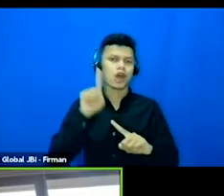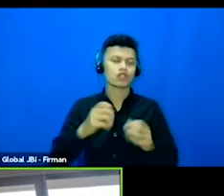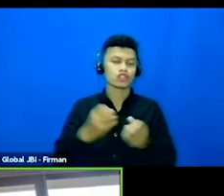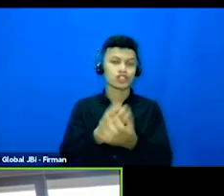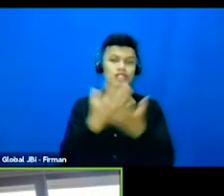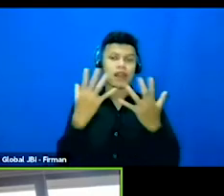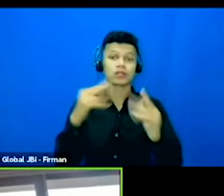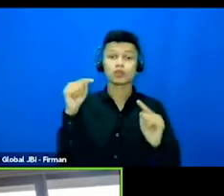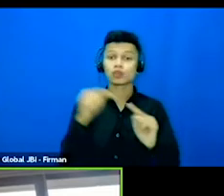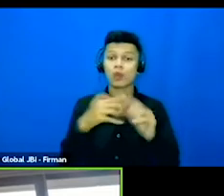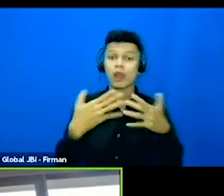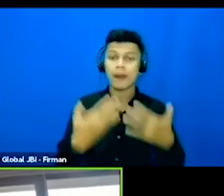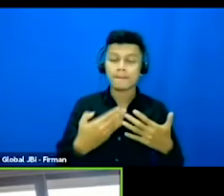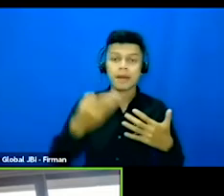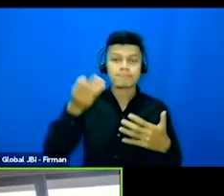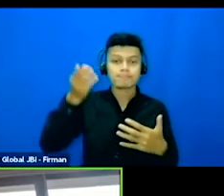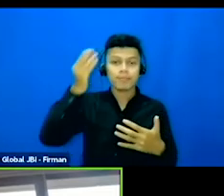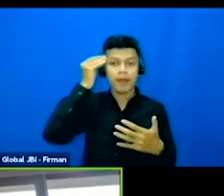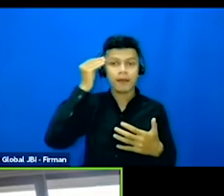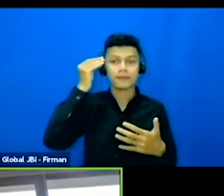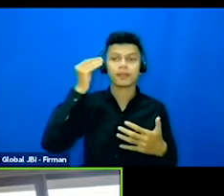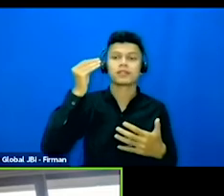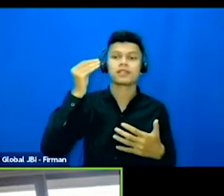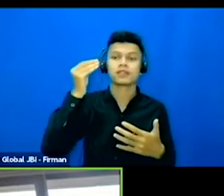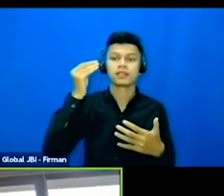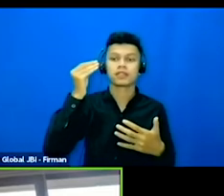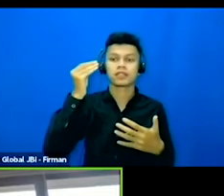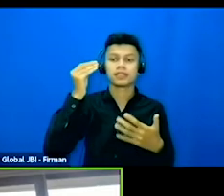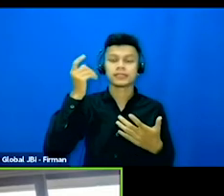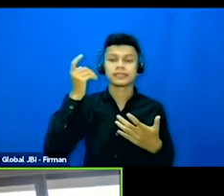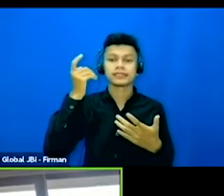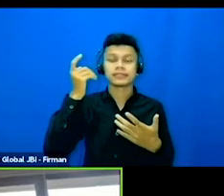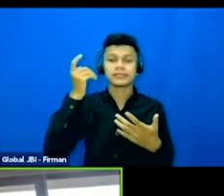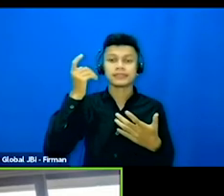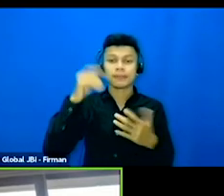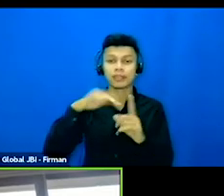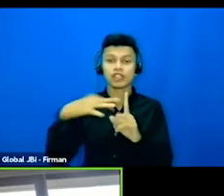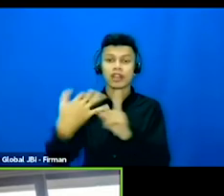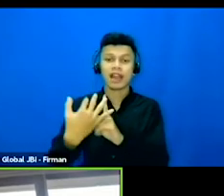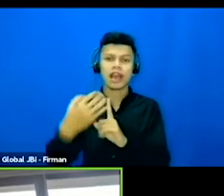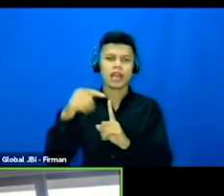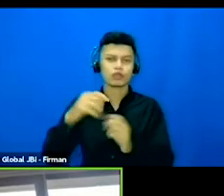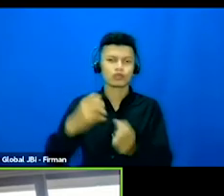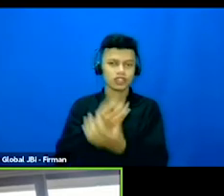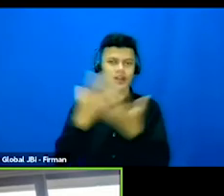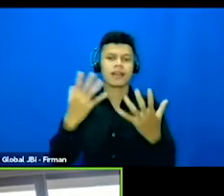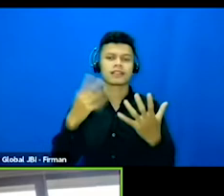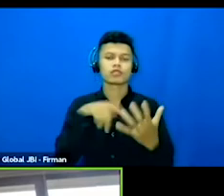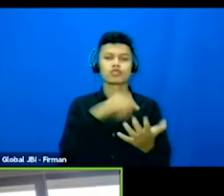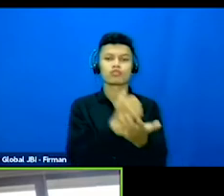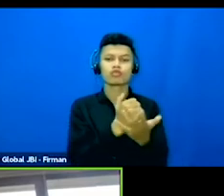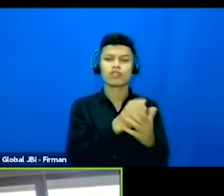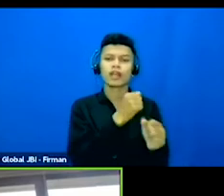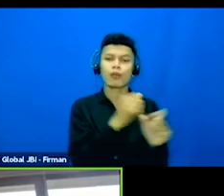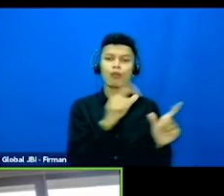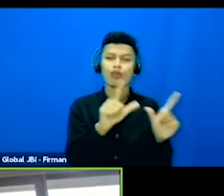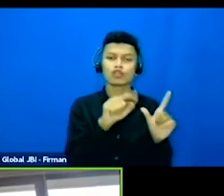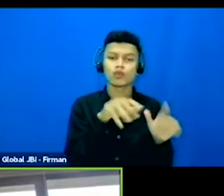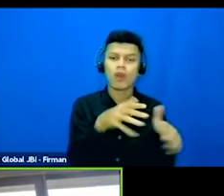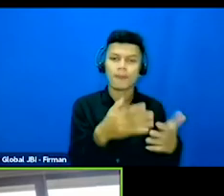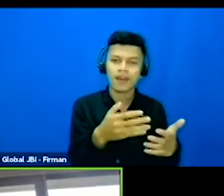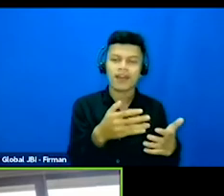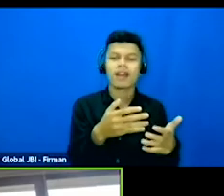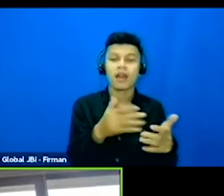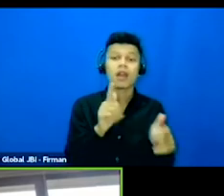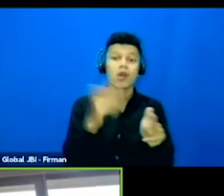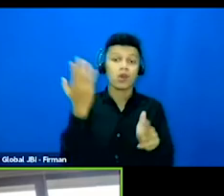Framework atau apa namanya yang ada dikepala masyarakat itu jelas Apa sih greenwashing itu kalau